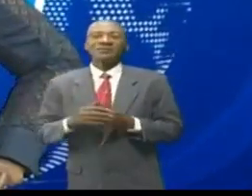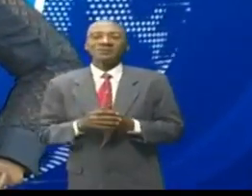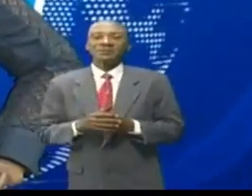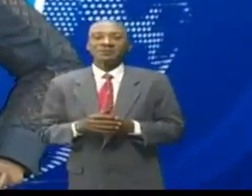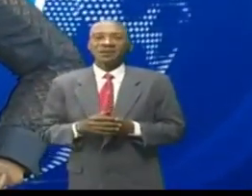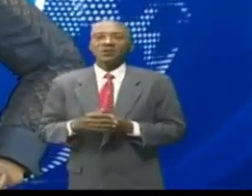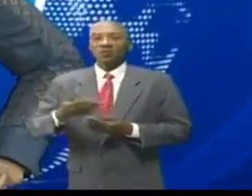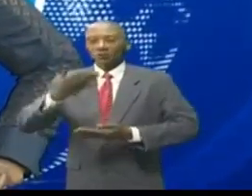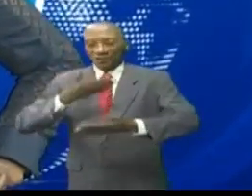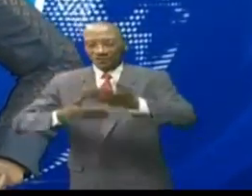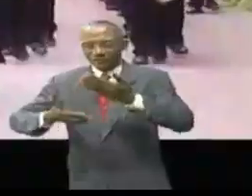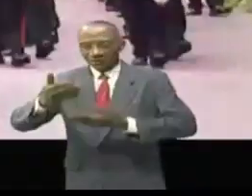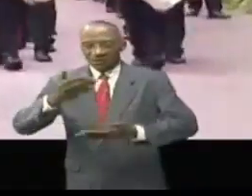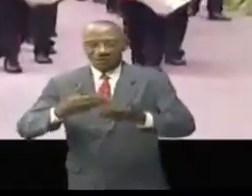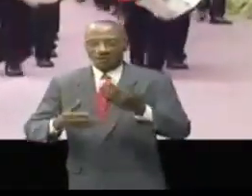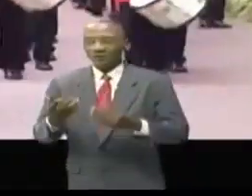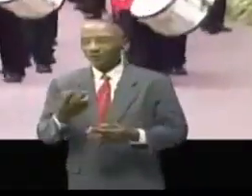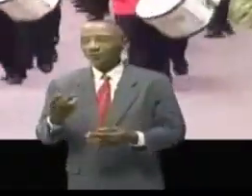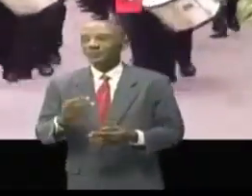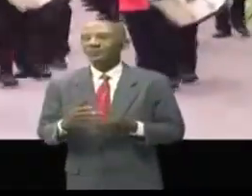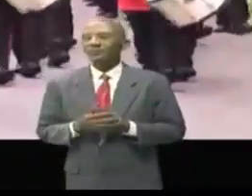Moukouy a signé ce reportage.